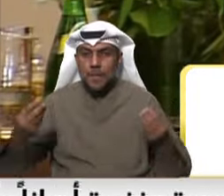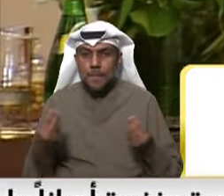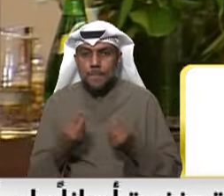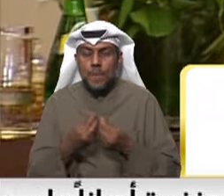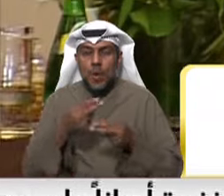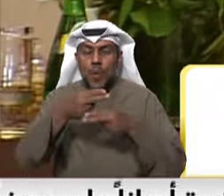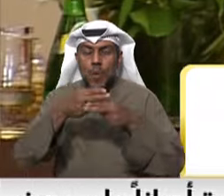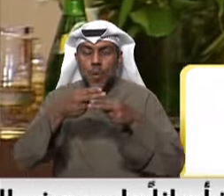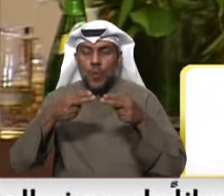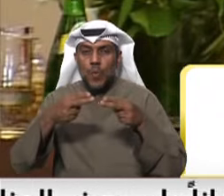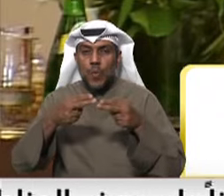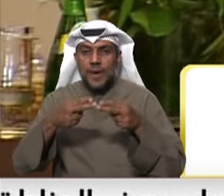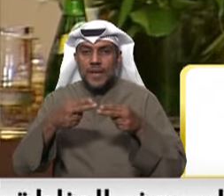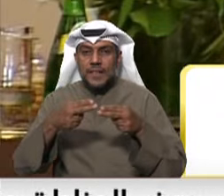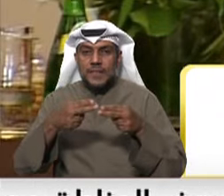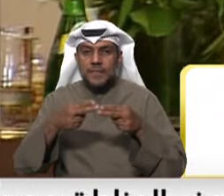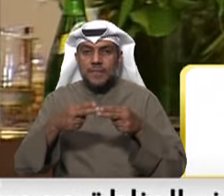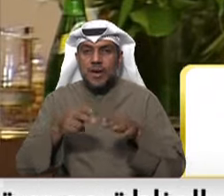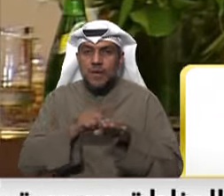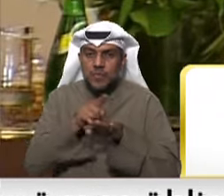الكويتية.